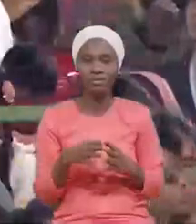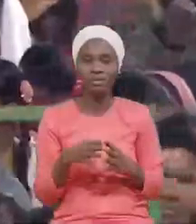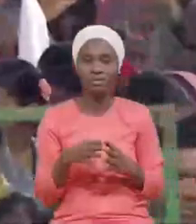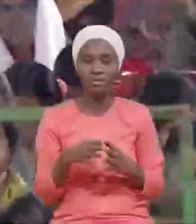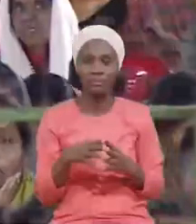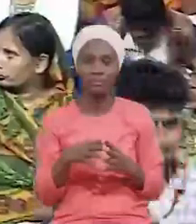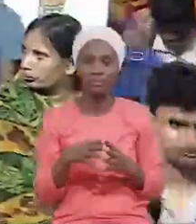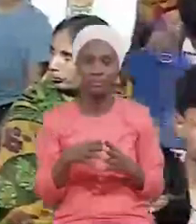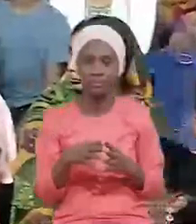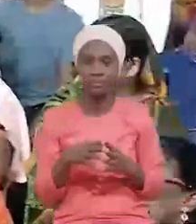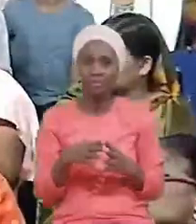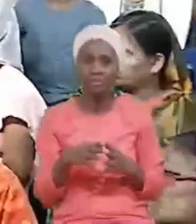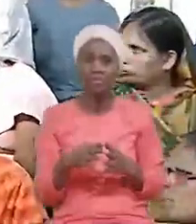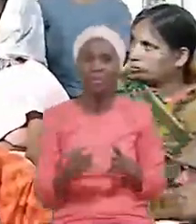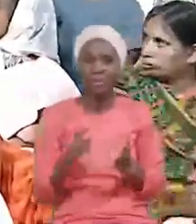Rappelez-vous une fois encore,